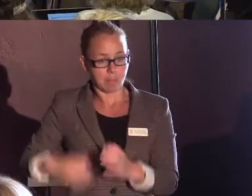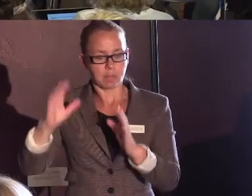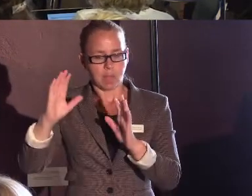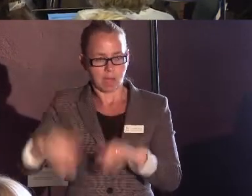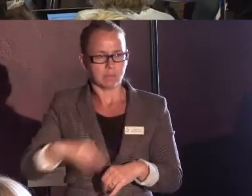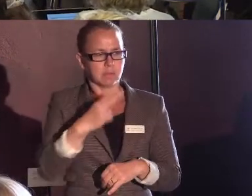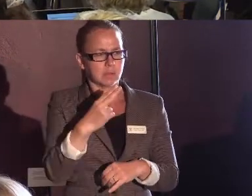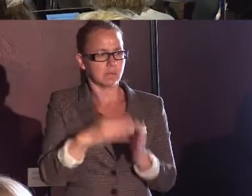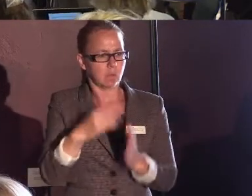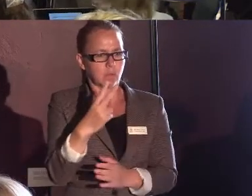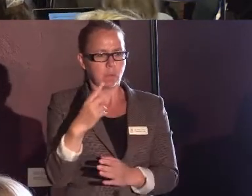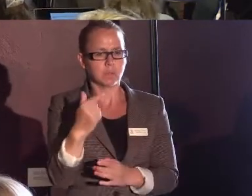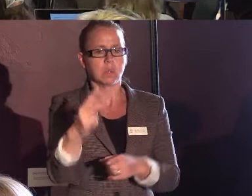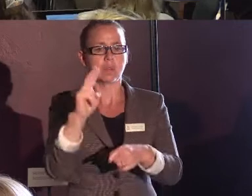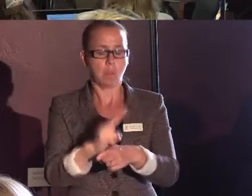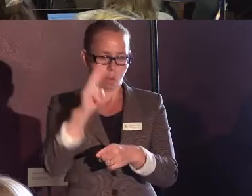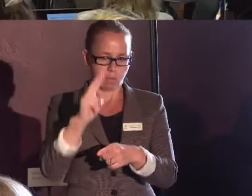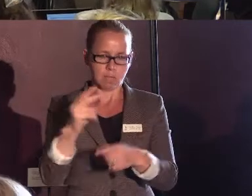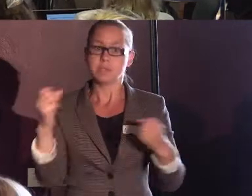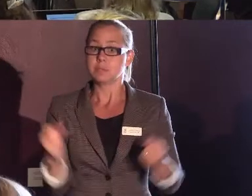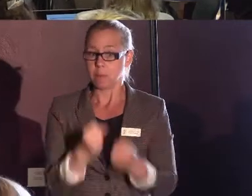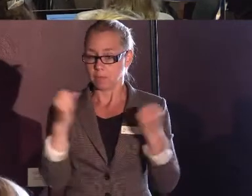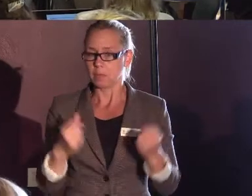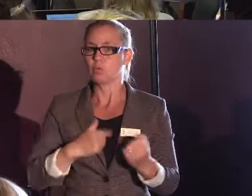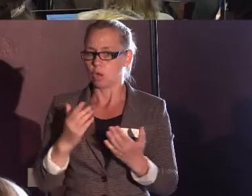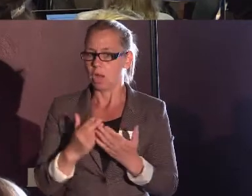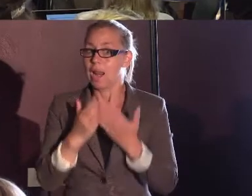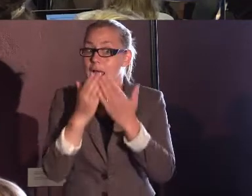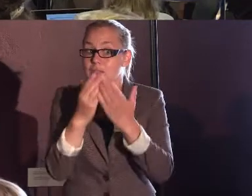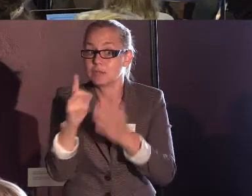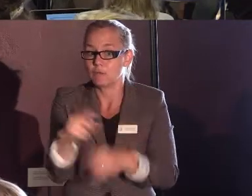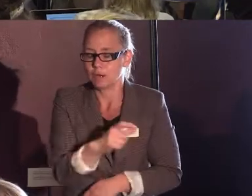gjorde 2012. Och jag tycker den är väldigt spännande och jag läser den för er.